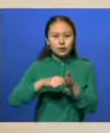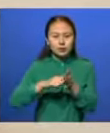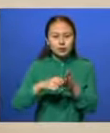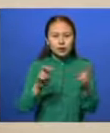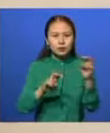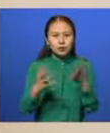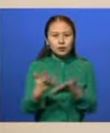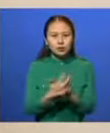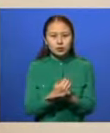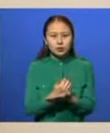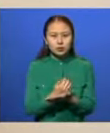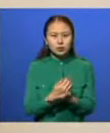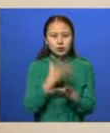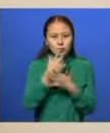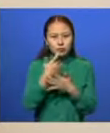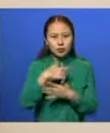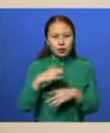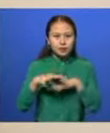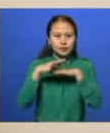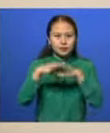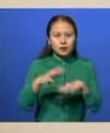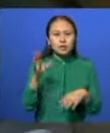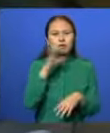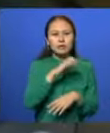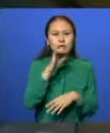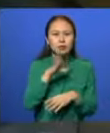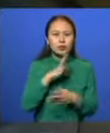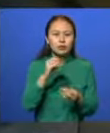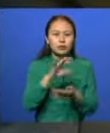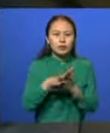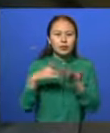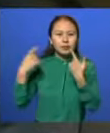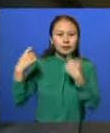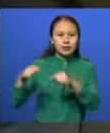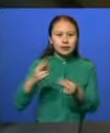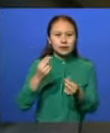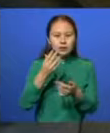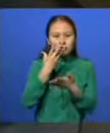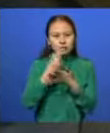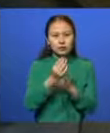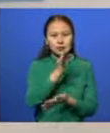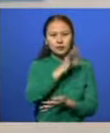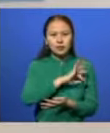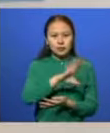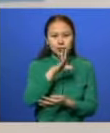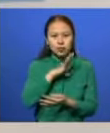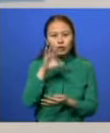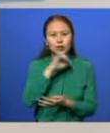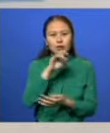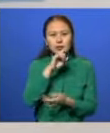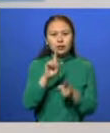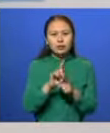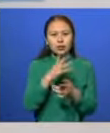келетін кілтпен ашып, машинаны өзге жерге жүргізіп әкетіп отырған. Ары қарай сатып, ақшасын жеке пайдаларына жаратпақшы болыпты.